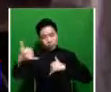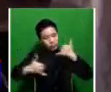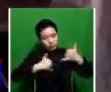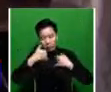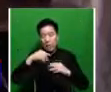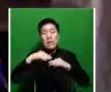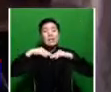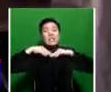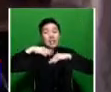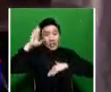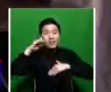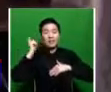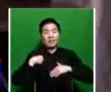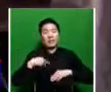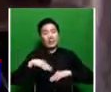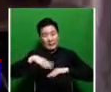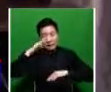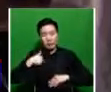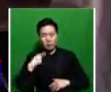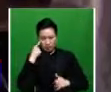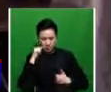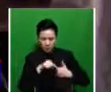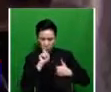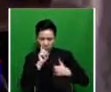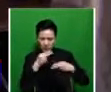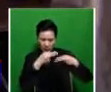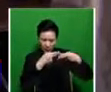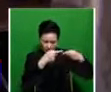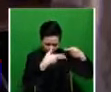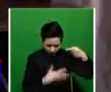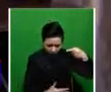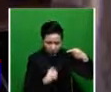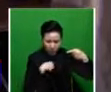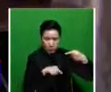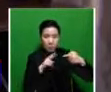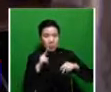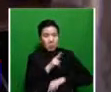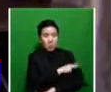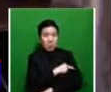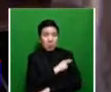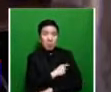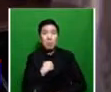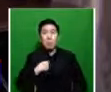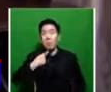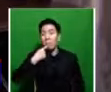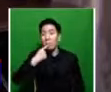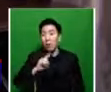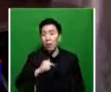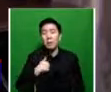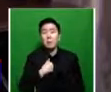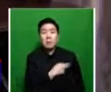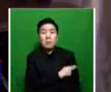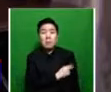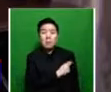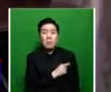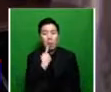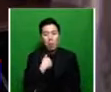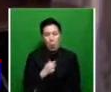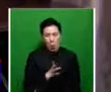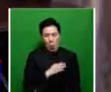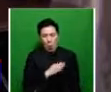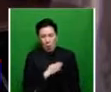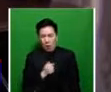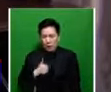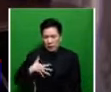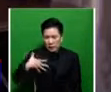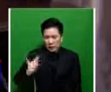มาเกินด้วยจริงๆมาเกินกับความจำเป็นด้วยอย่างที่หมอเน้นทุกครั้งครับบางคนบอกว่าอยู่กลัวมากเลยไม่สบ